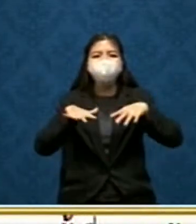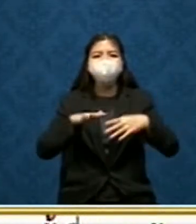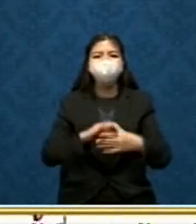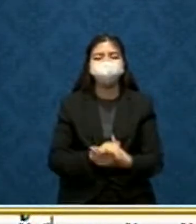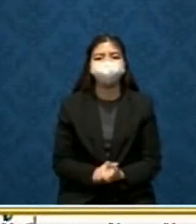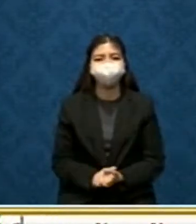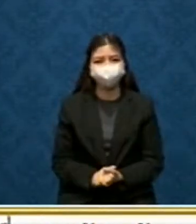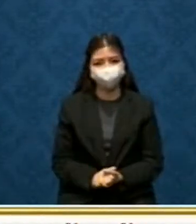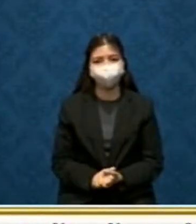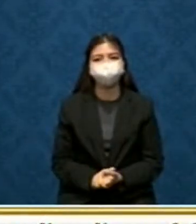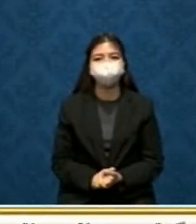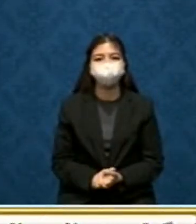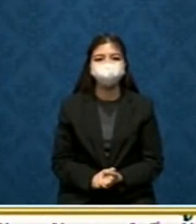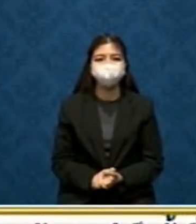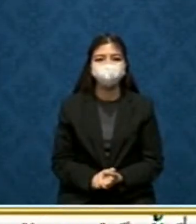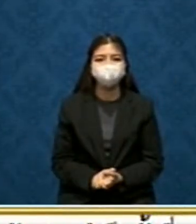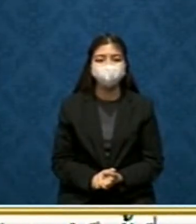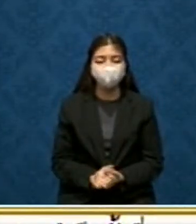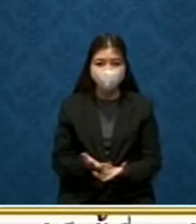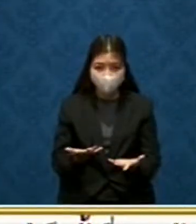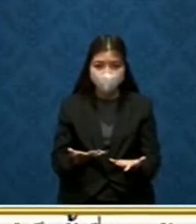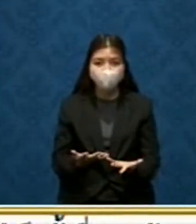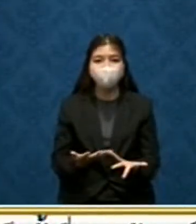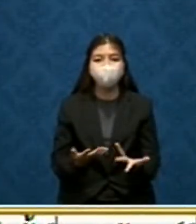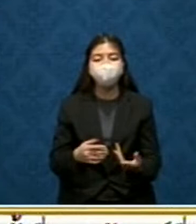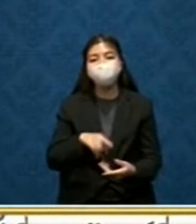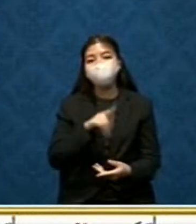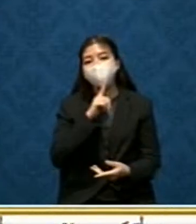เหลือยเดยวถไปบอกวมัเคแรงสพ่ไมมน้ำ